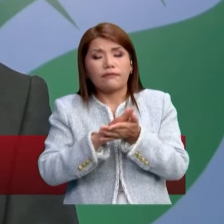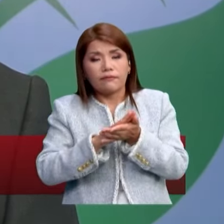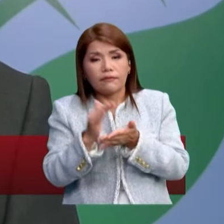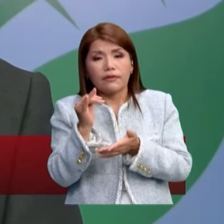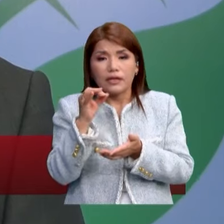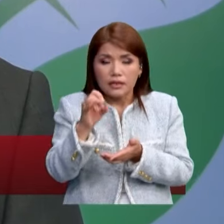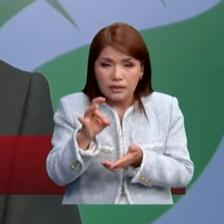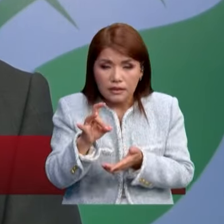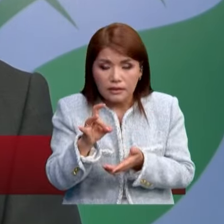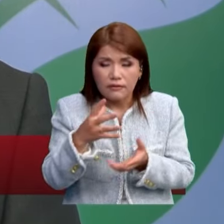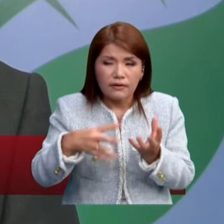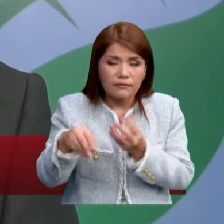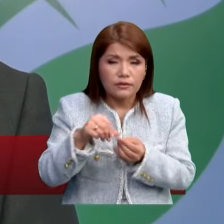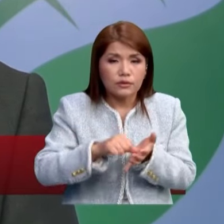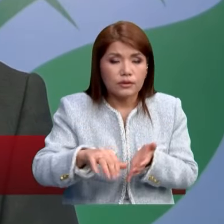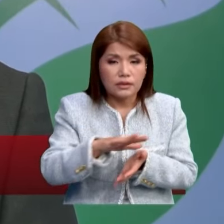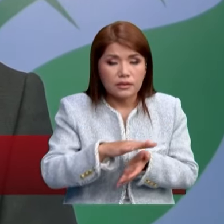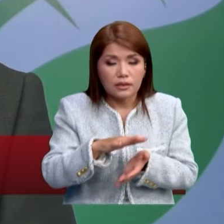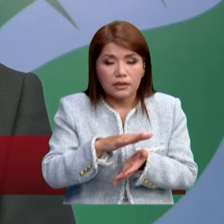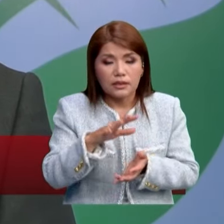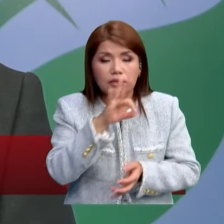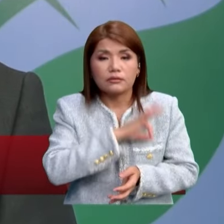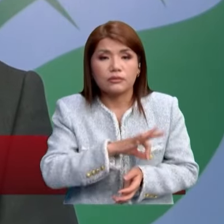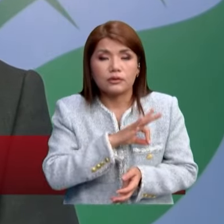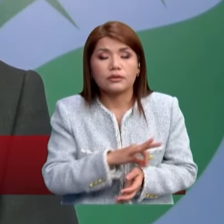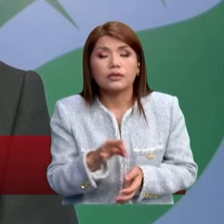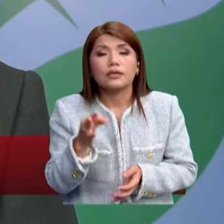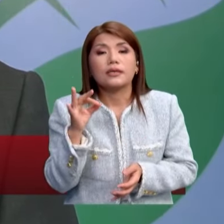всех участках использования и